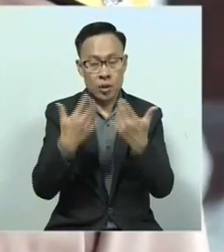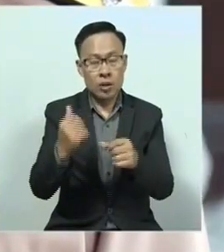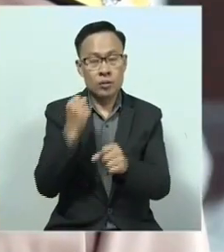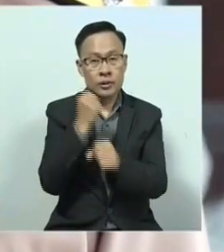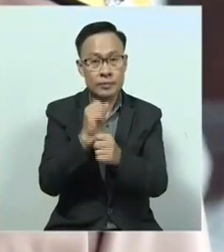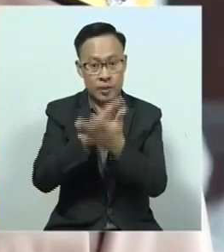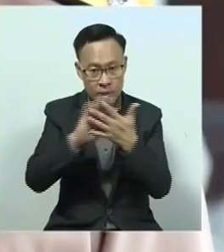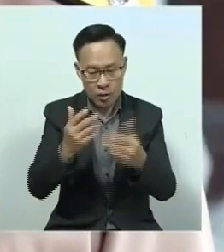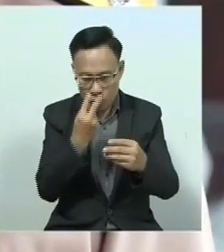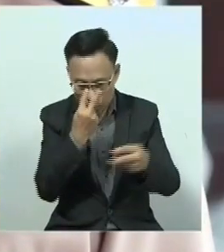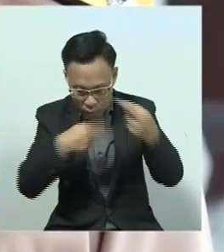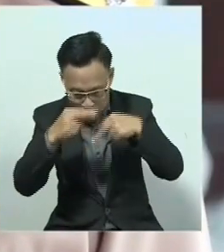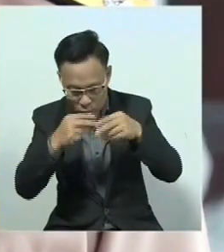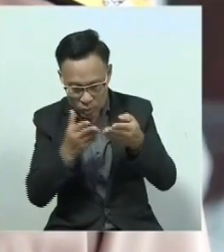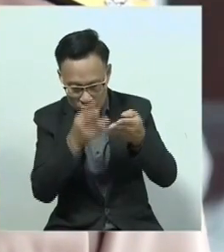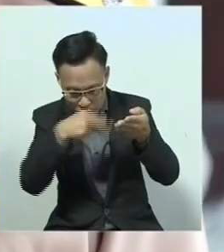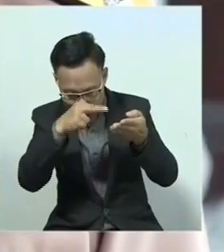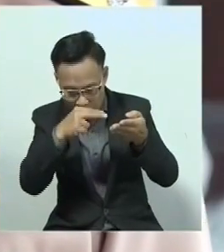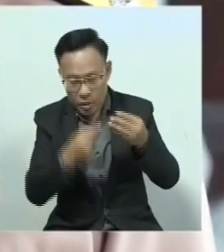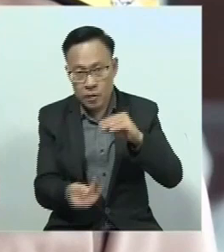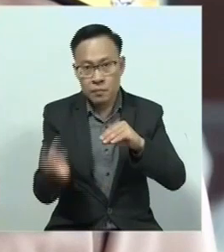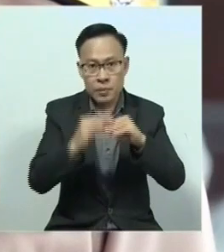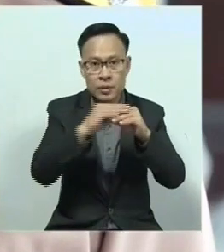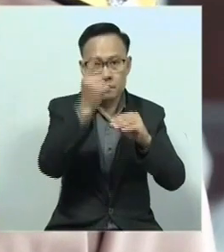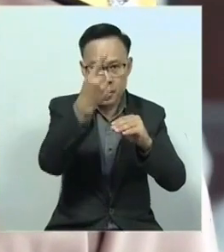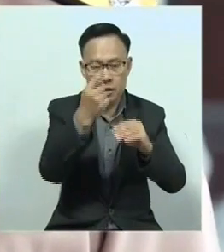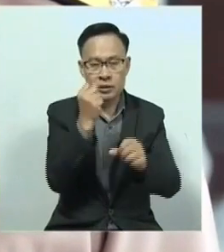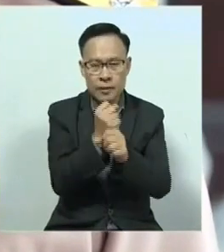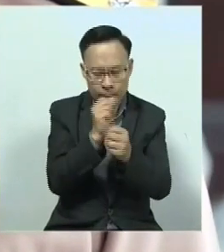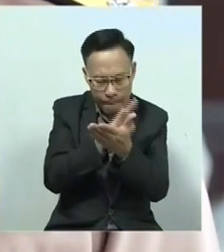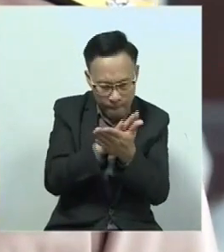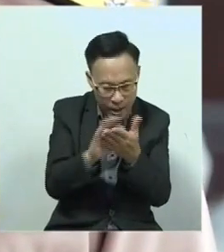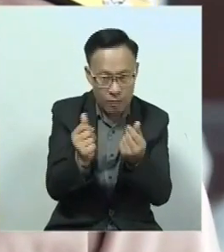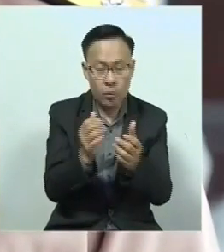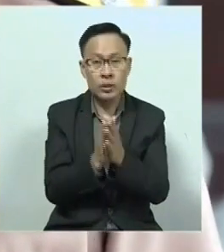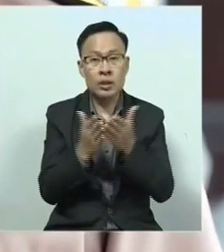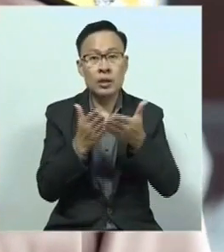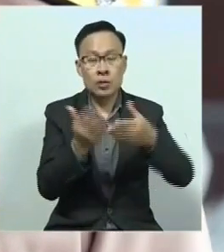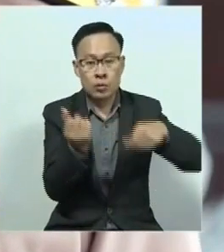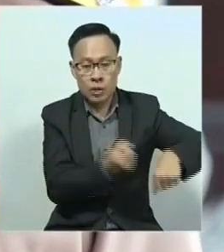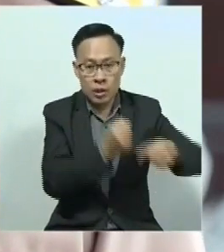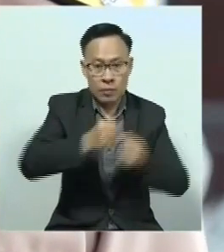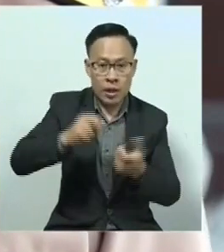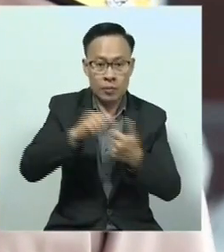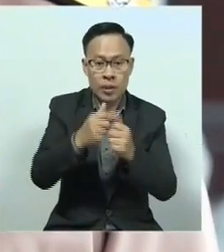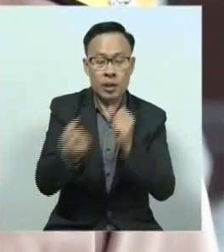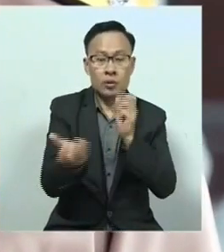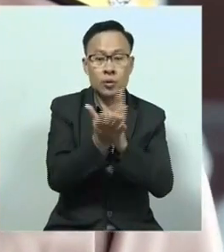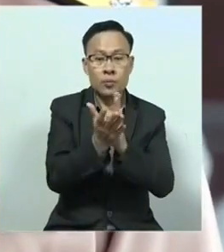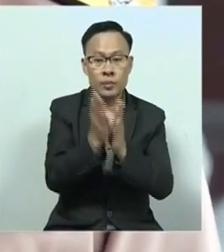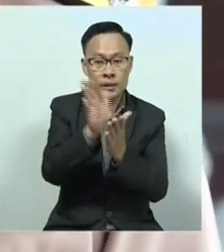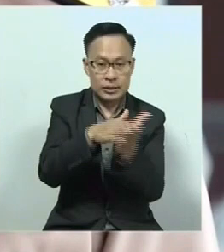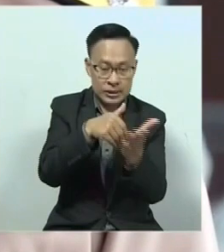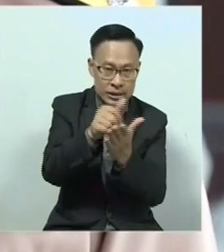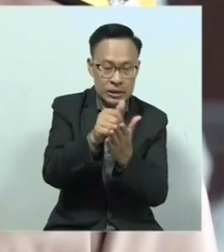ที่ชำรุด เก ็บรายละเอียดใช่เพราะว่าบางทีพายในการพายเนี่ยก็จะไป